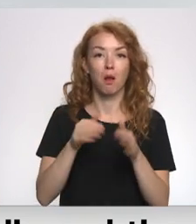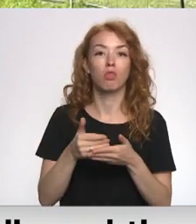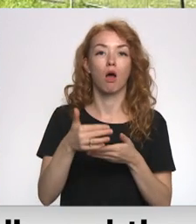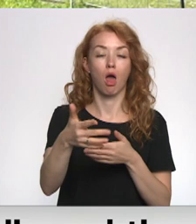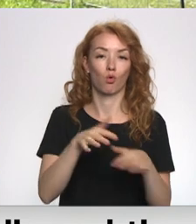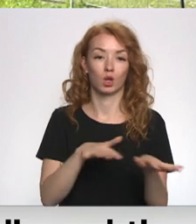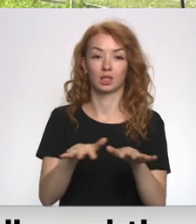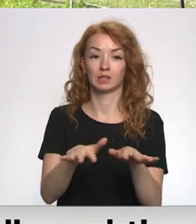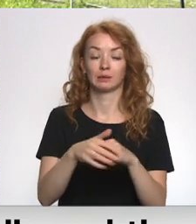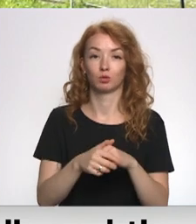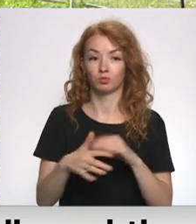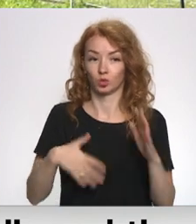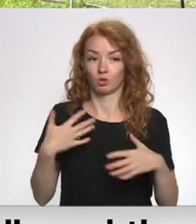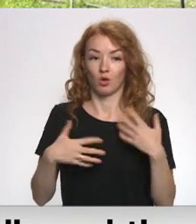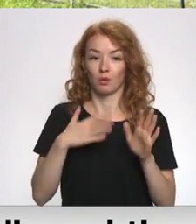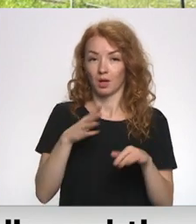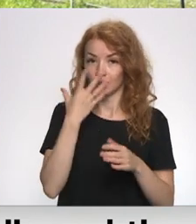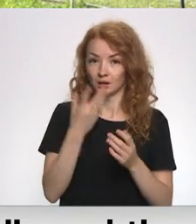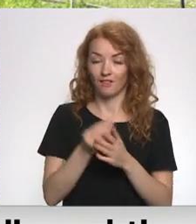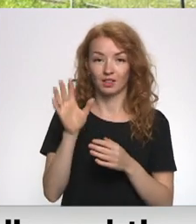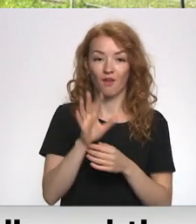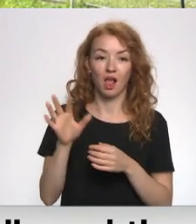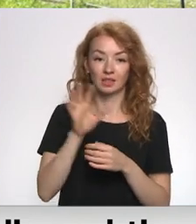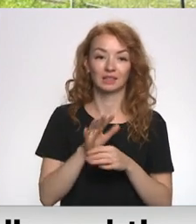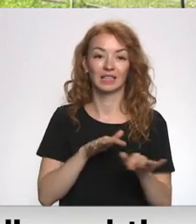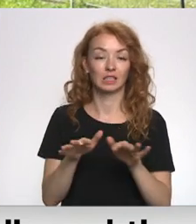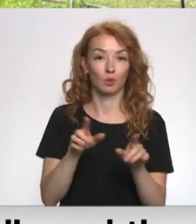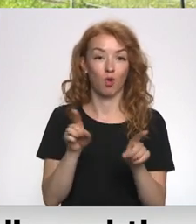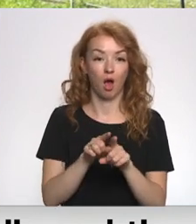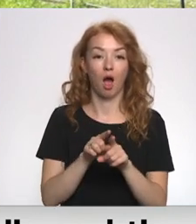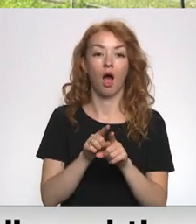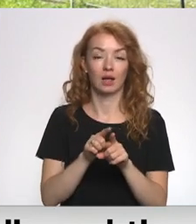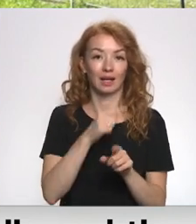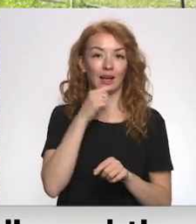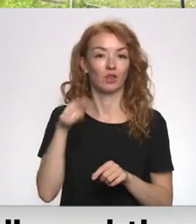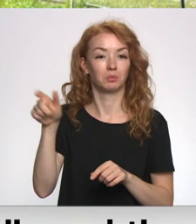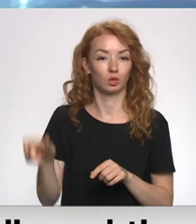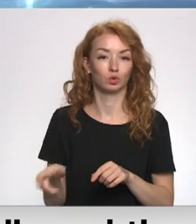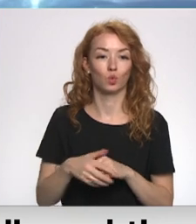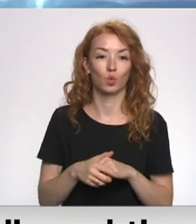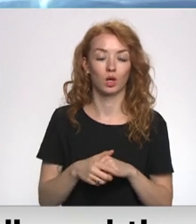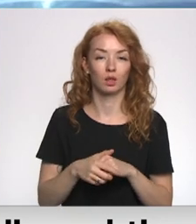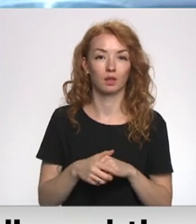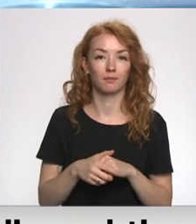rīcību. Satraukti par savas valsts Krievijas rīcību ir arī sasteptie Krievijas pilsoņi.